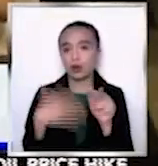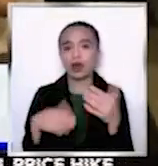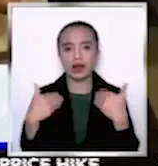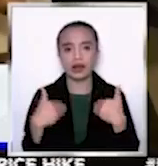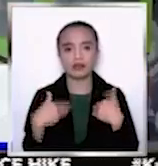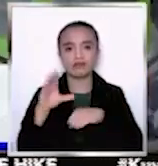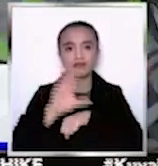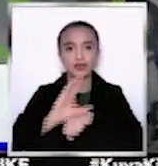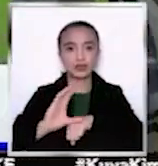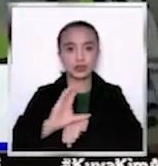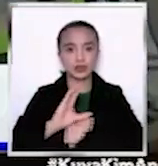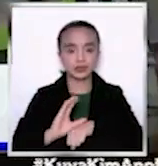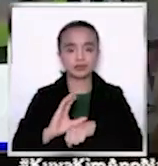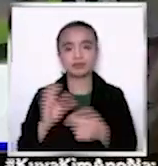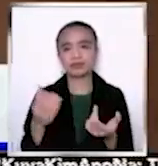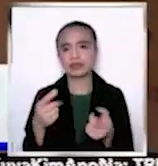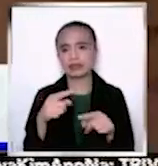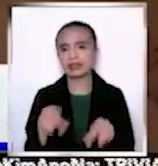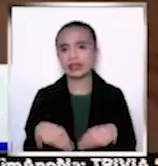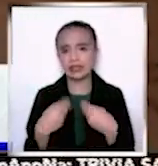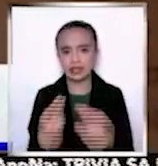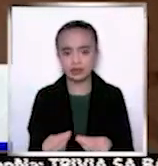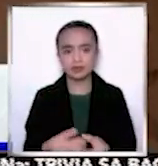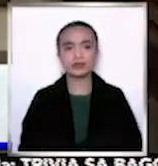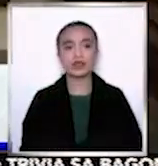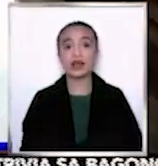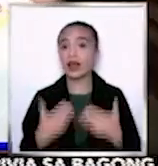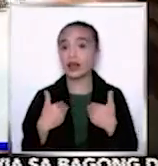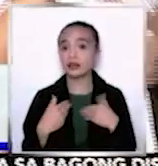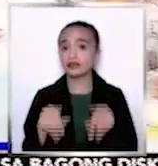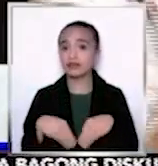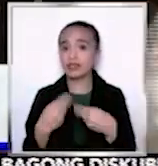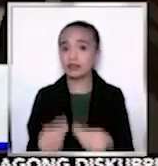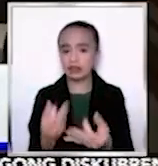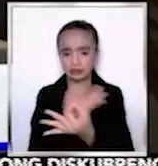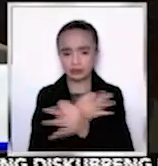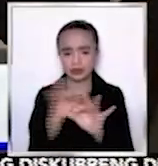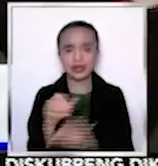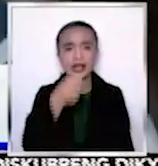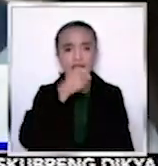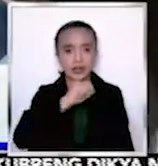ilang bakunahan. Meron ding nagbibigay ng libreng ice cream at candy.